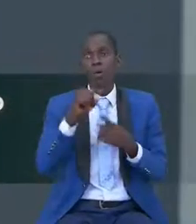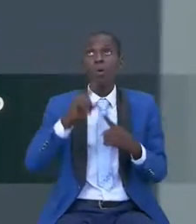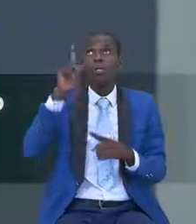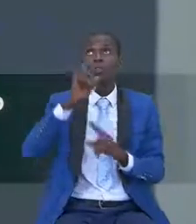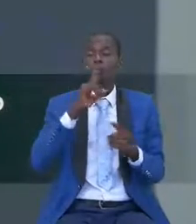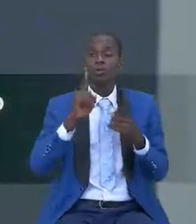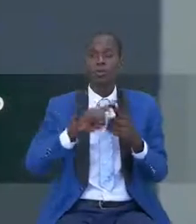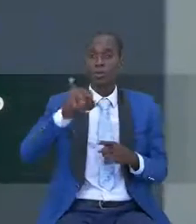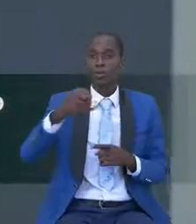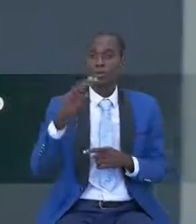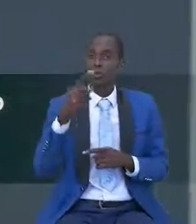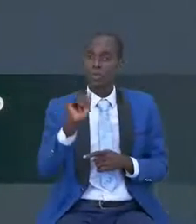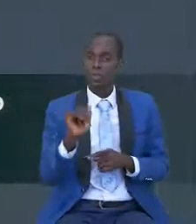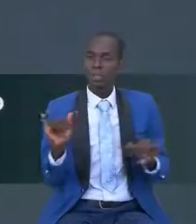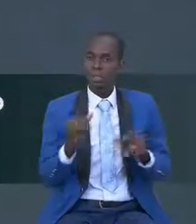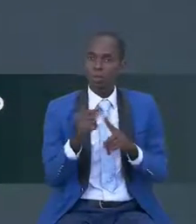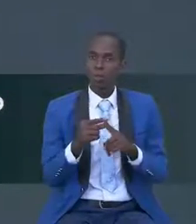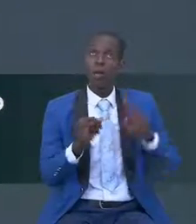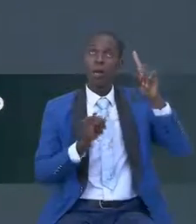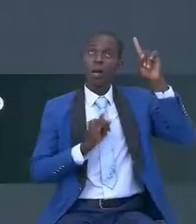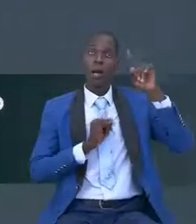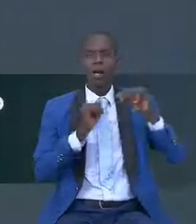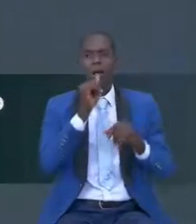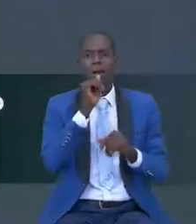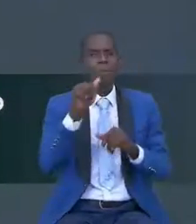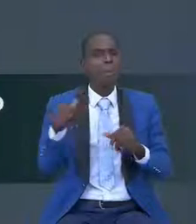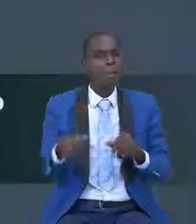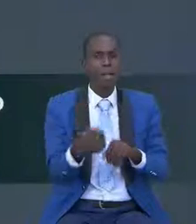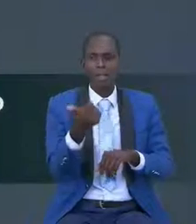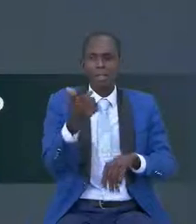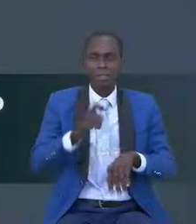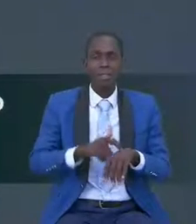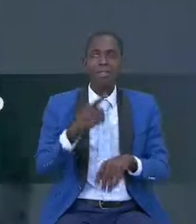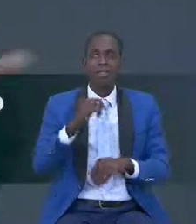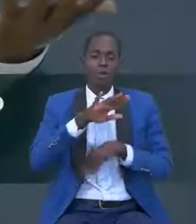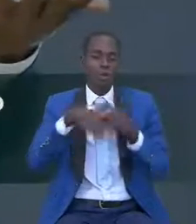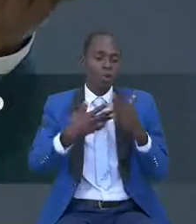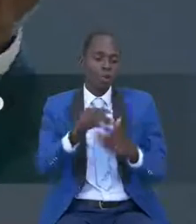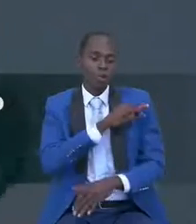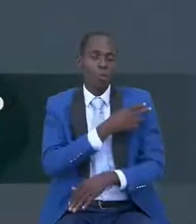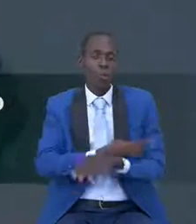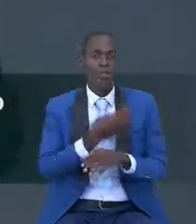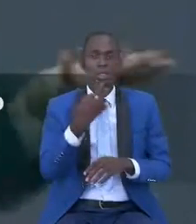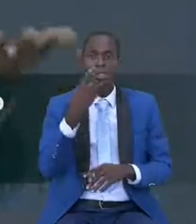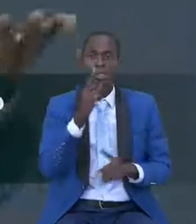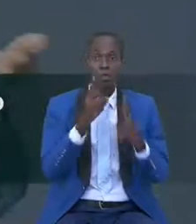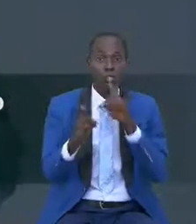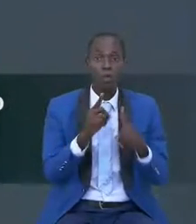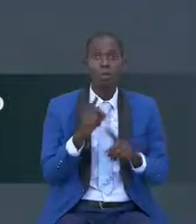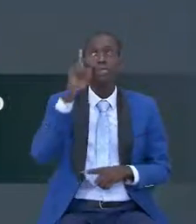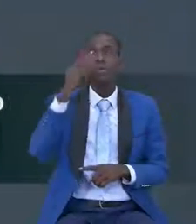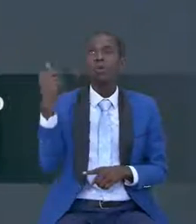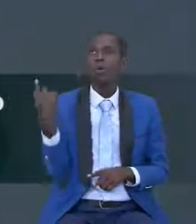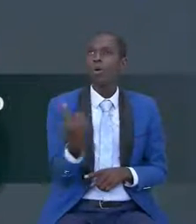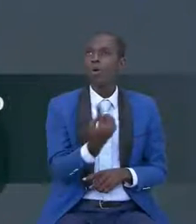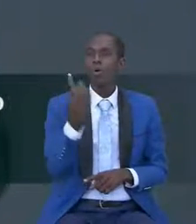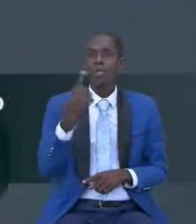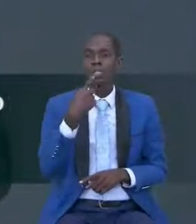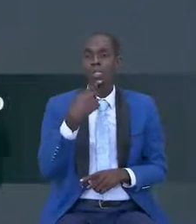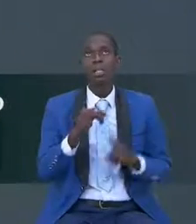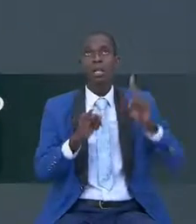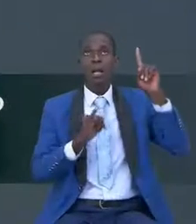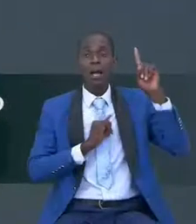je suis l'Éternel. Chaque fois que le Dieu Tout-Puissant a parlé, il disait, je suis. Et